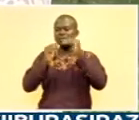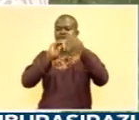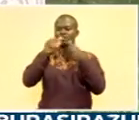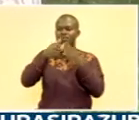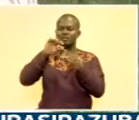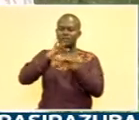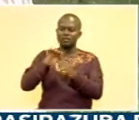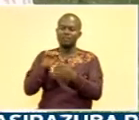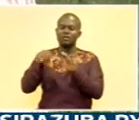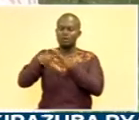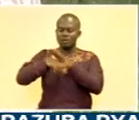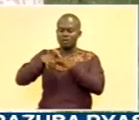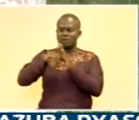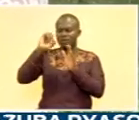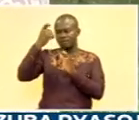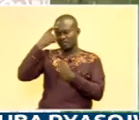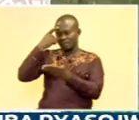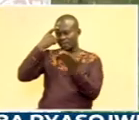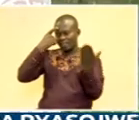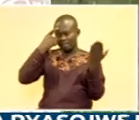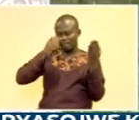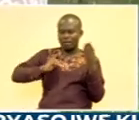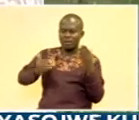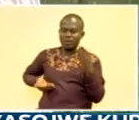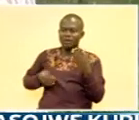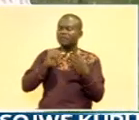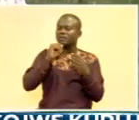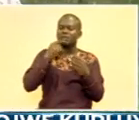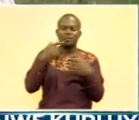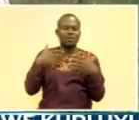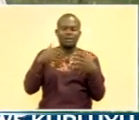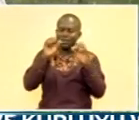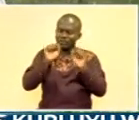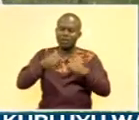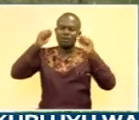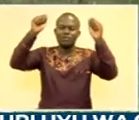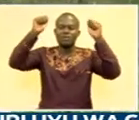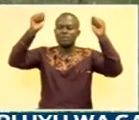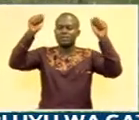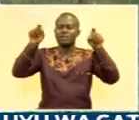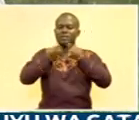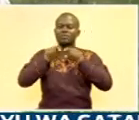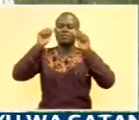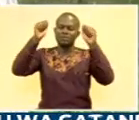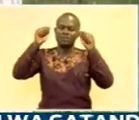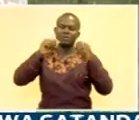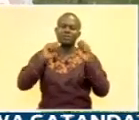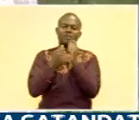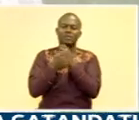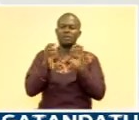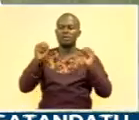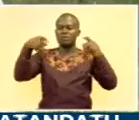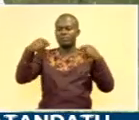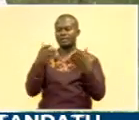zitorwa kuri local government abagore ntabwo batinyuka kwiyamamaza nk'uko biyamamariza kuba